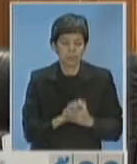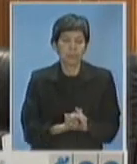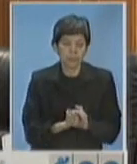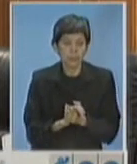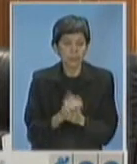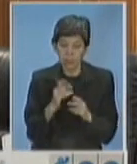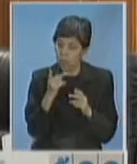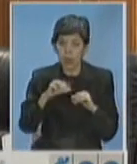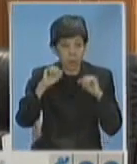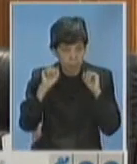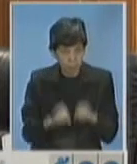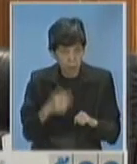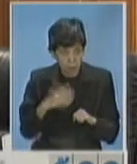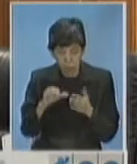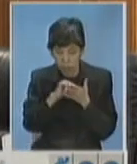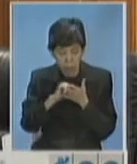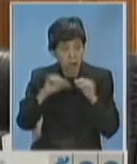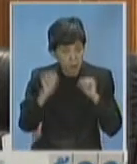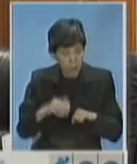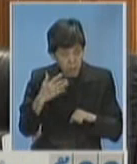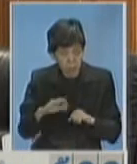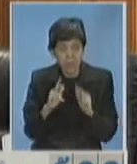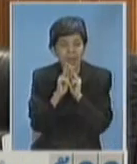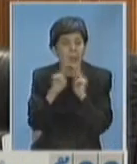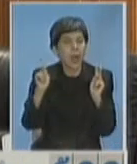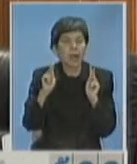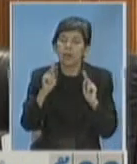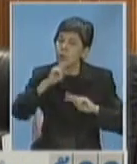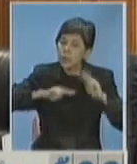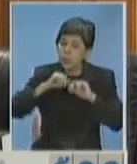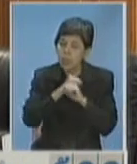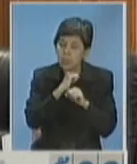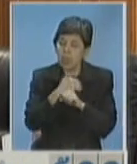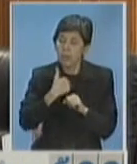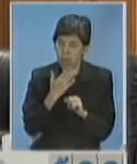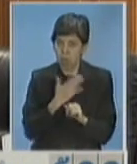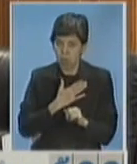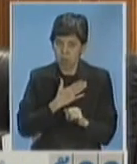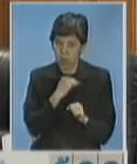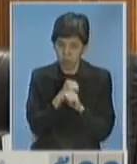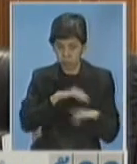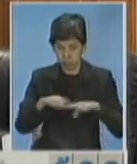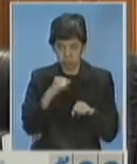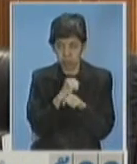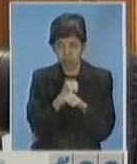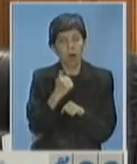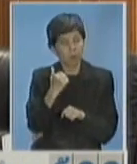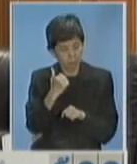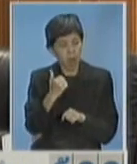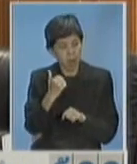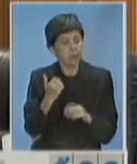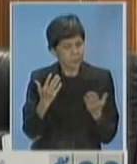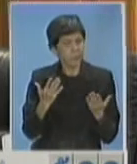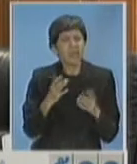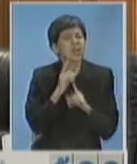มีคณะมติครม.มีแปรยติเข้ามานั้นกรรมการก็คือพิจารณาในส่วนที่เราสามารถดำเนินการได้อีกครั้งหนึ่งแ